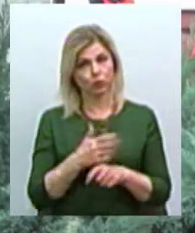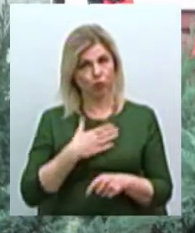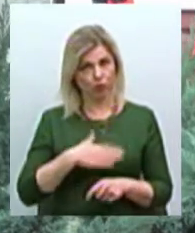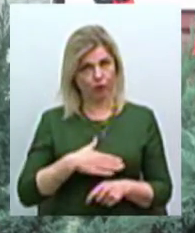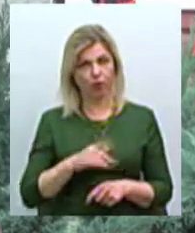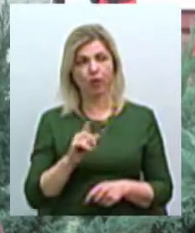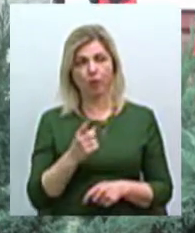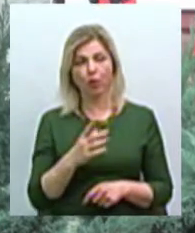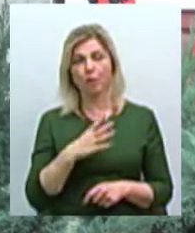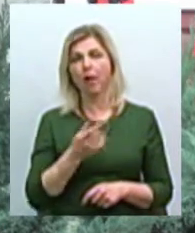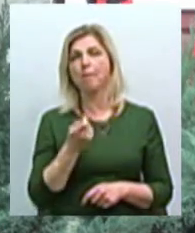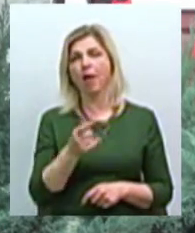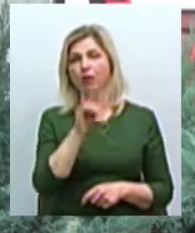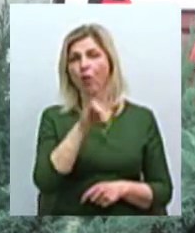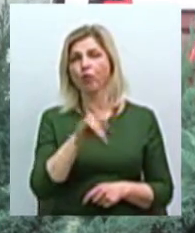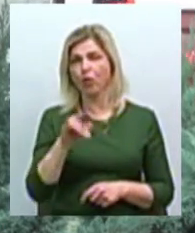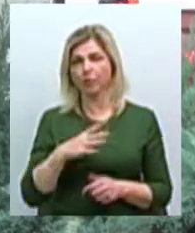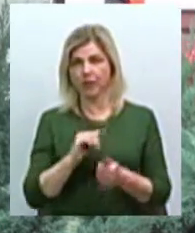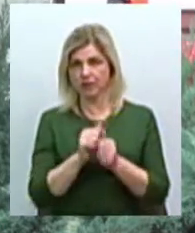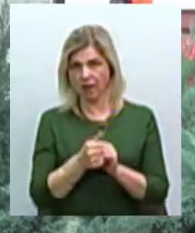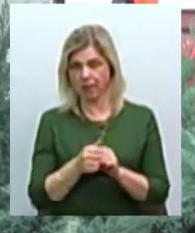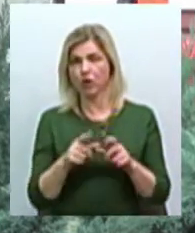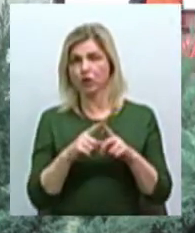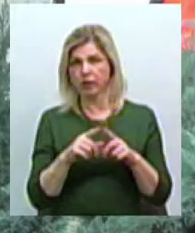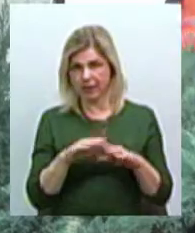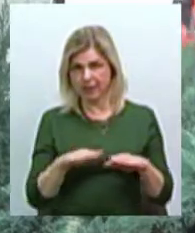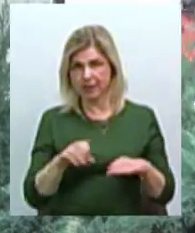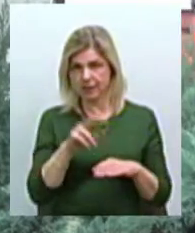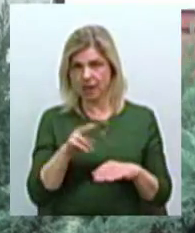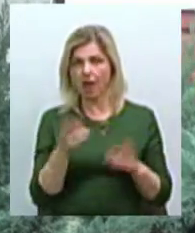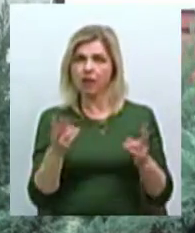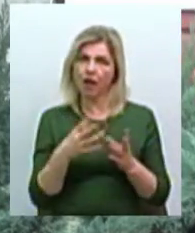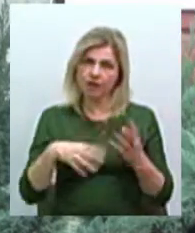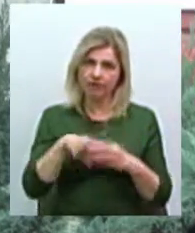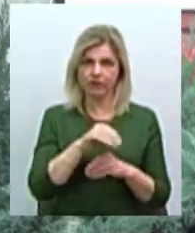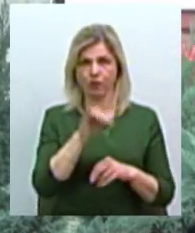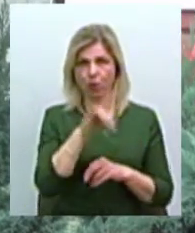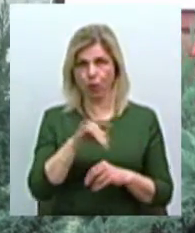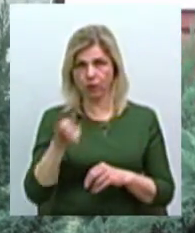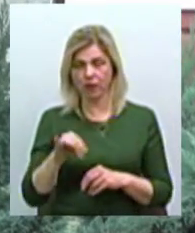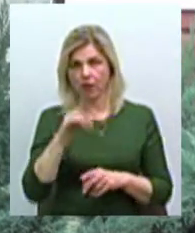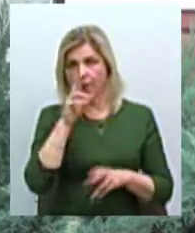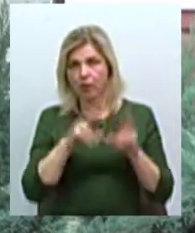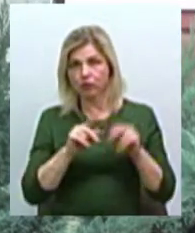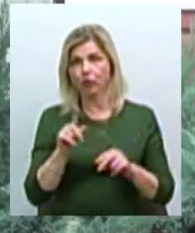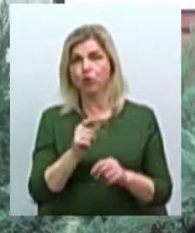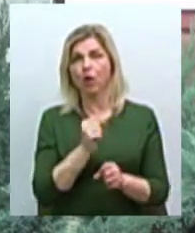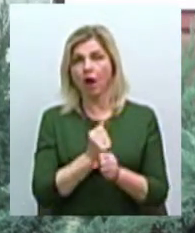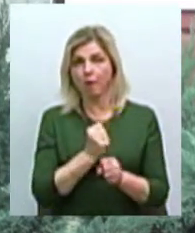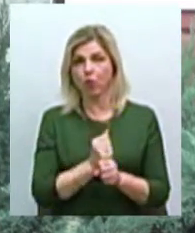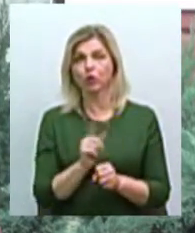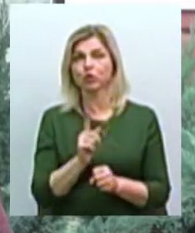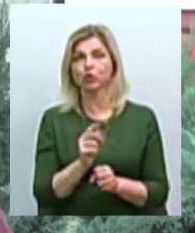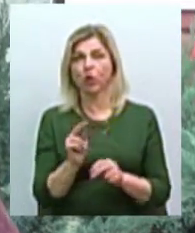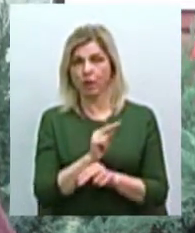мало вікон було замінено в дошкільному закладі, потребували заміни всі інші вікна. І сподіваємось на те, що та робота, яка ведеться в садочку у